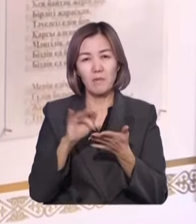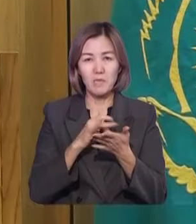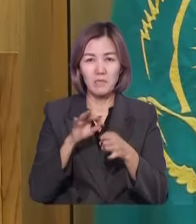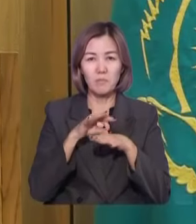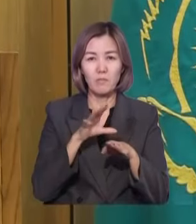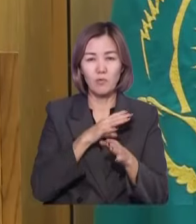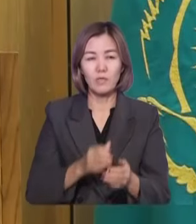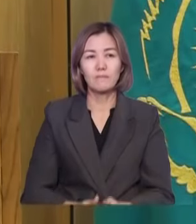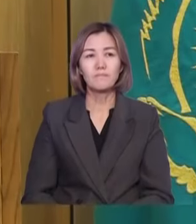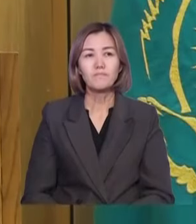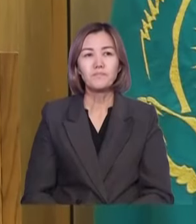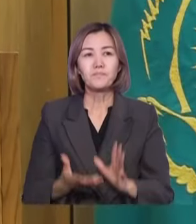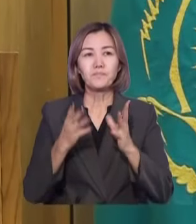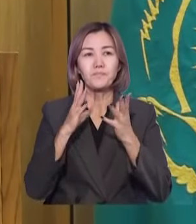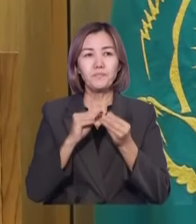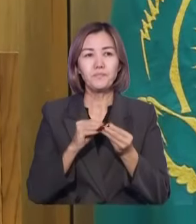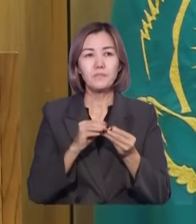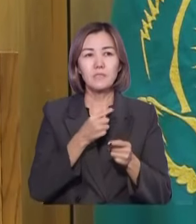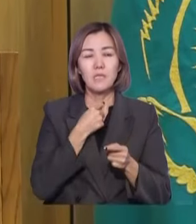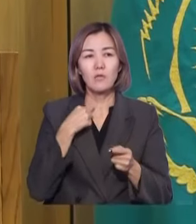келген. Соның нәтижесінде Талдықорған